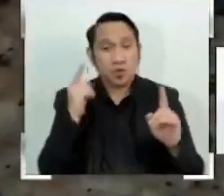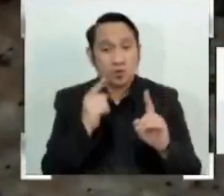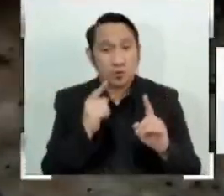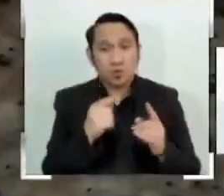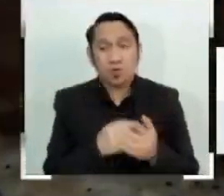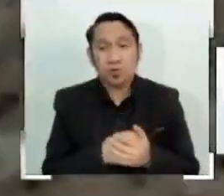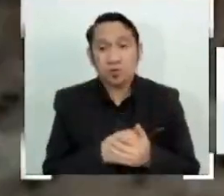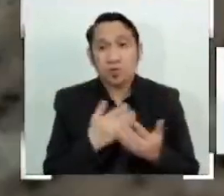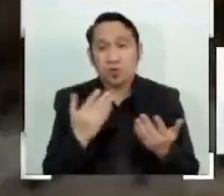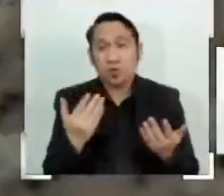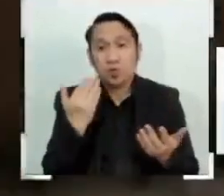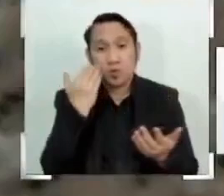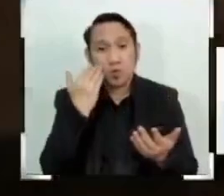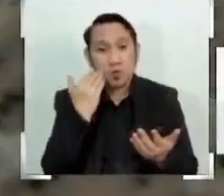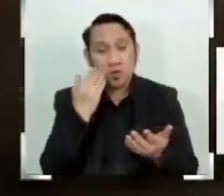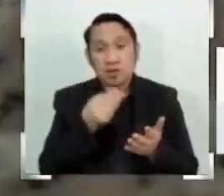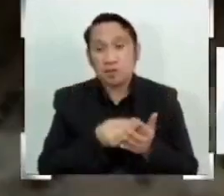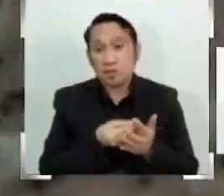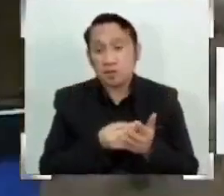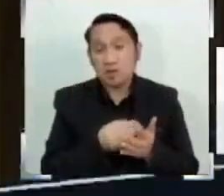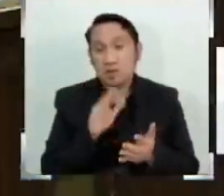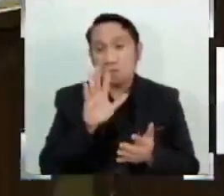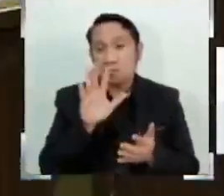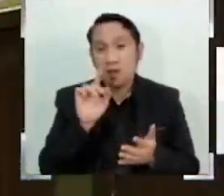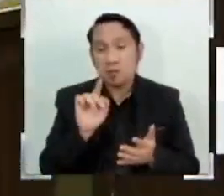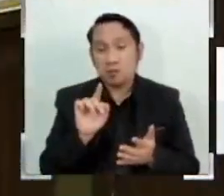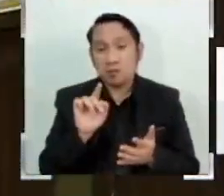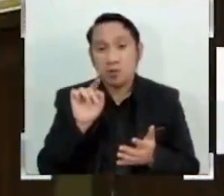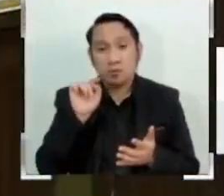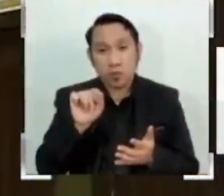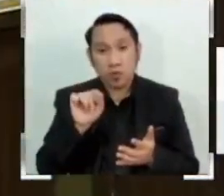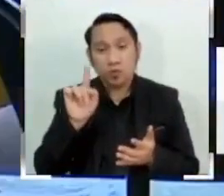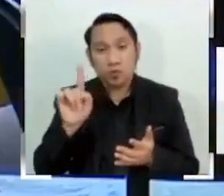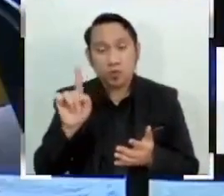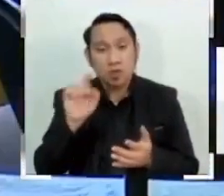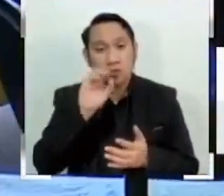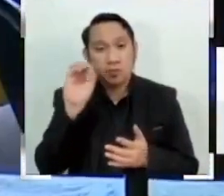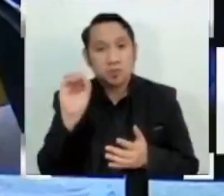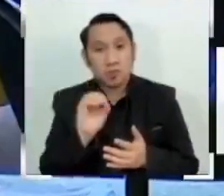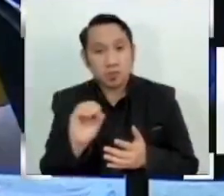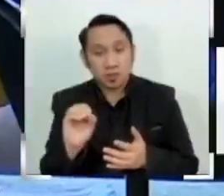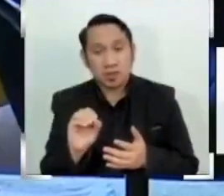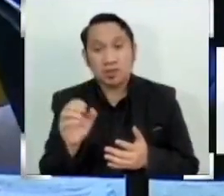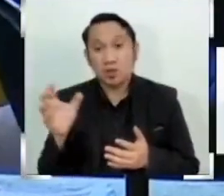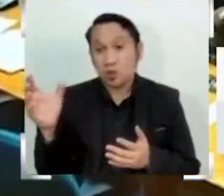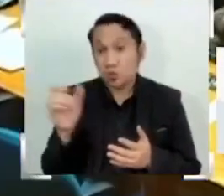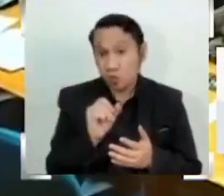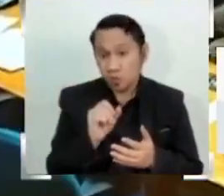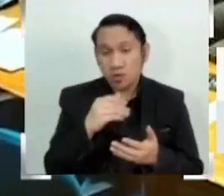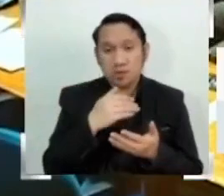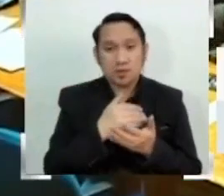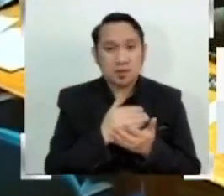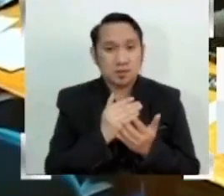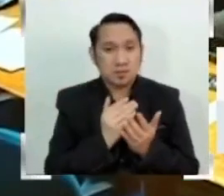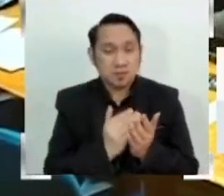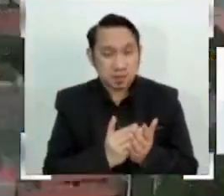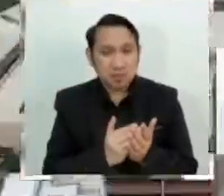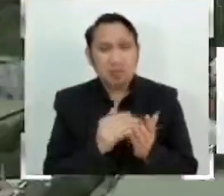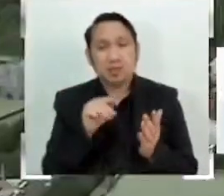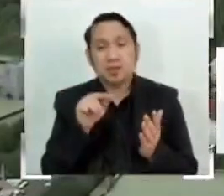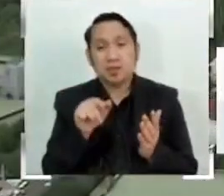o kulang na pondo ay 5.1%, kasama sa pagkukunan ng pondo para sa budget ng ilang panukalang